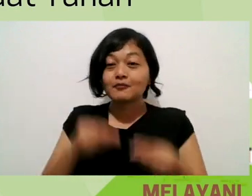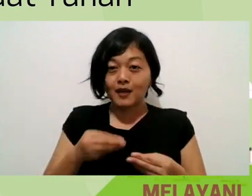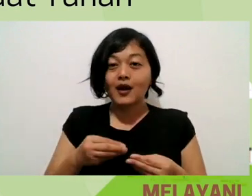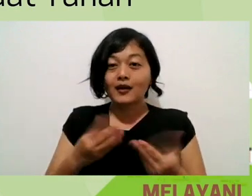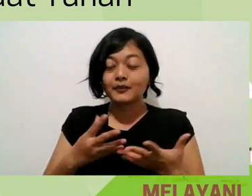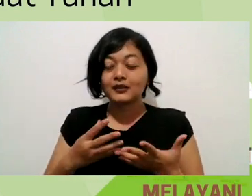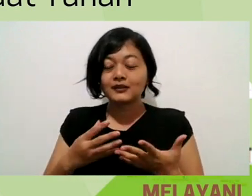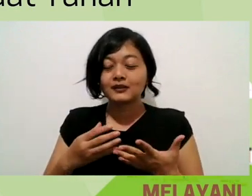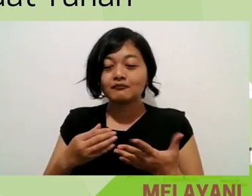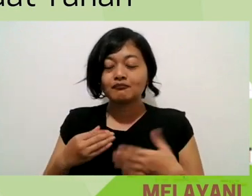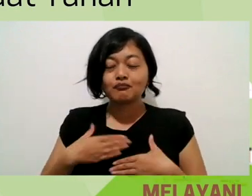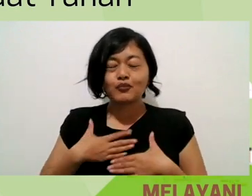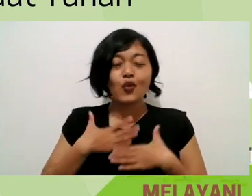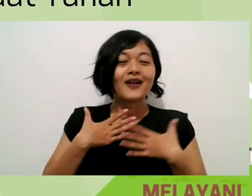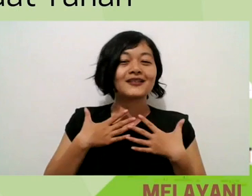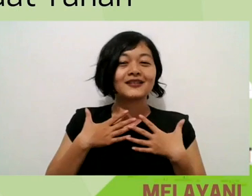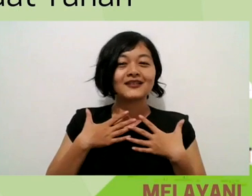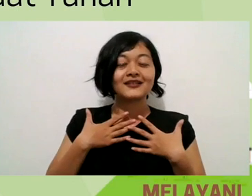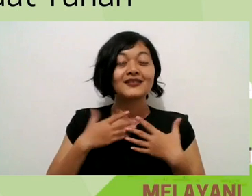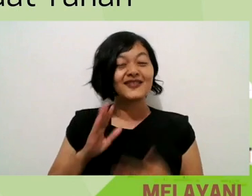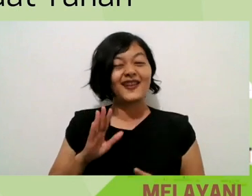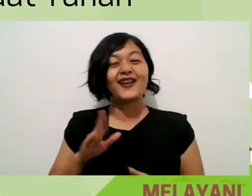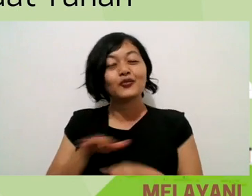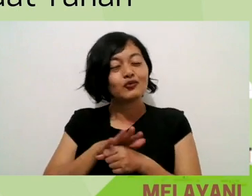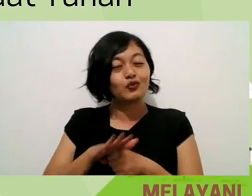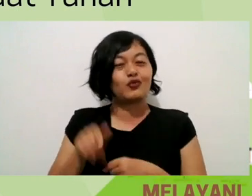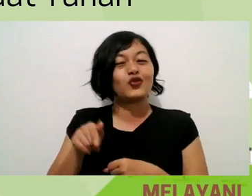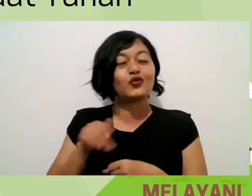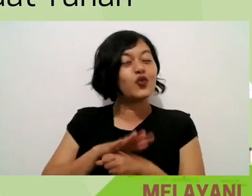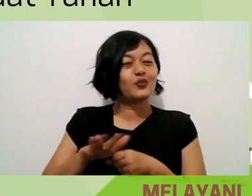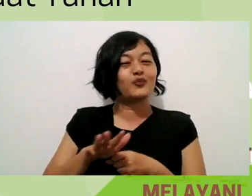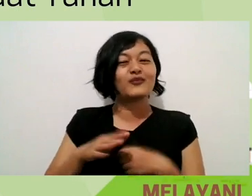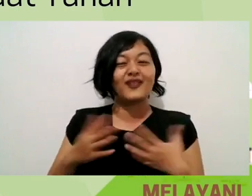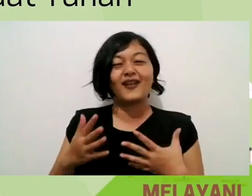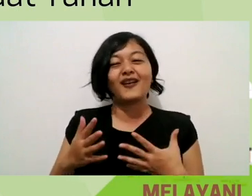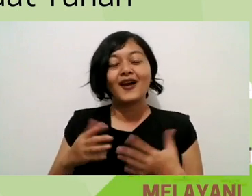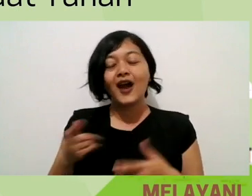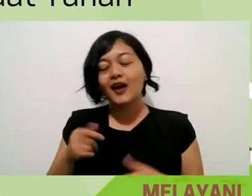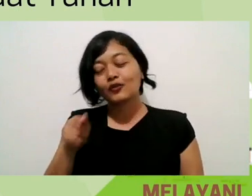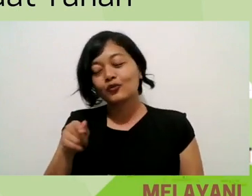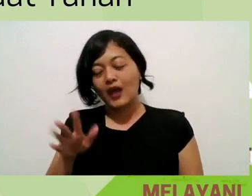Ingatlah selalu bahwa pekerjaan Anda bukanlah sumber Anda.